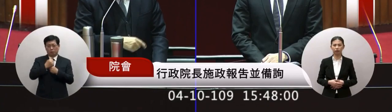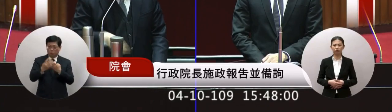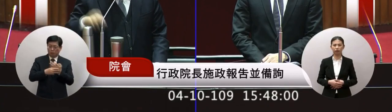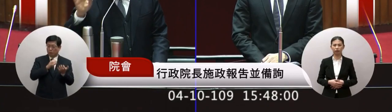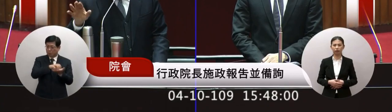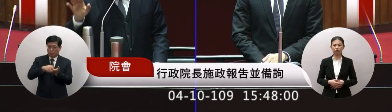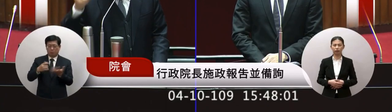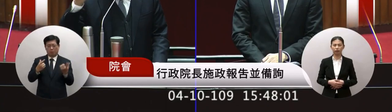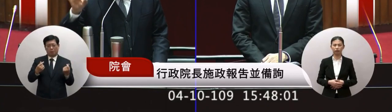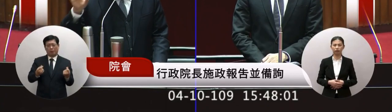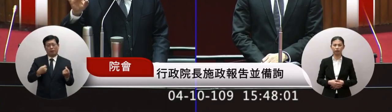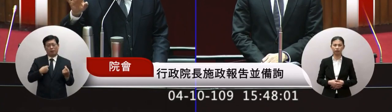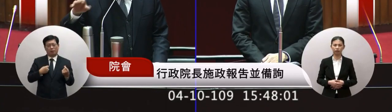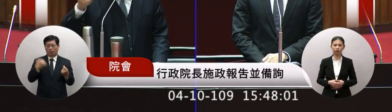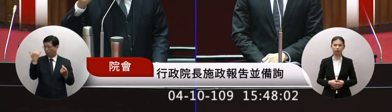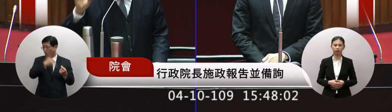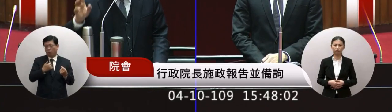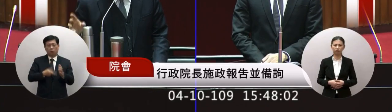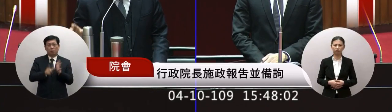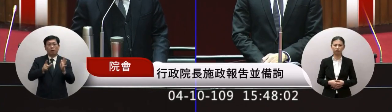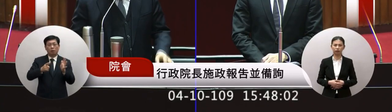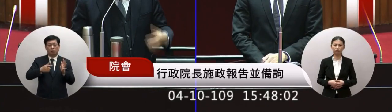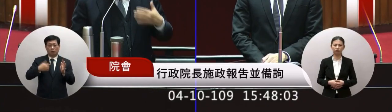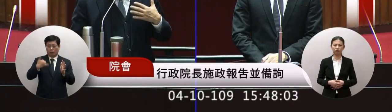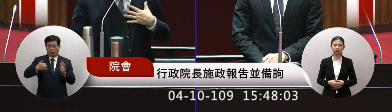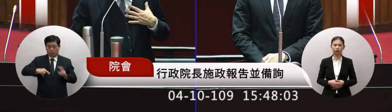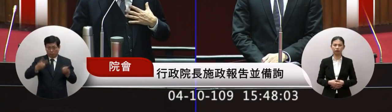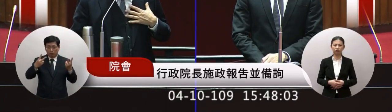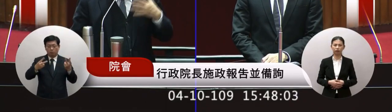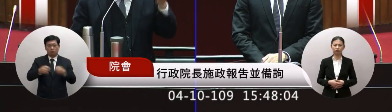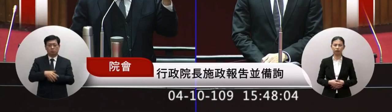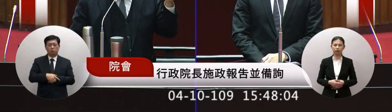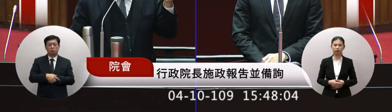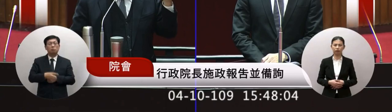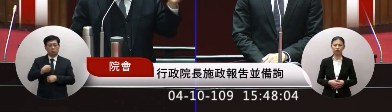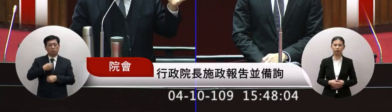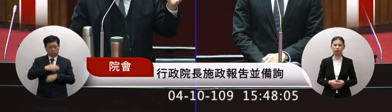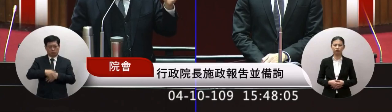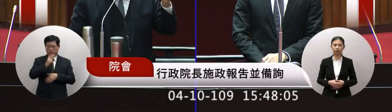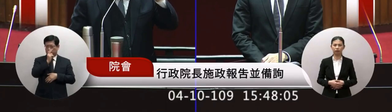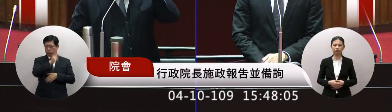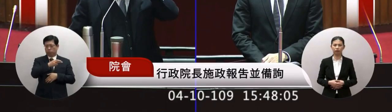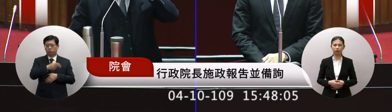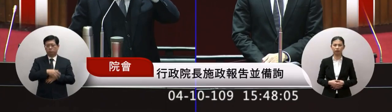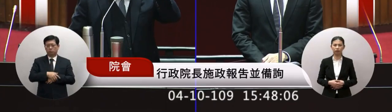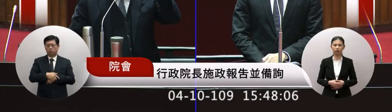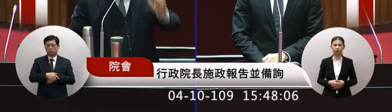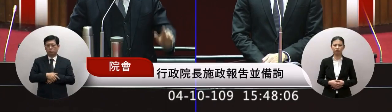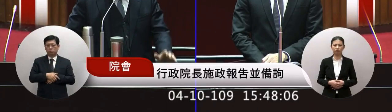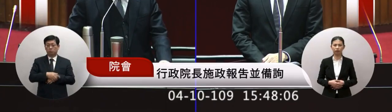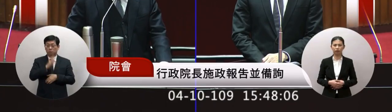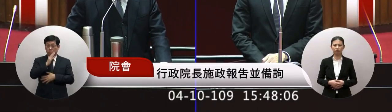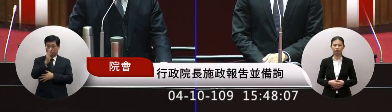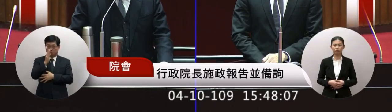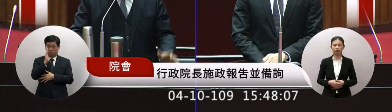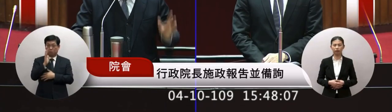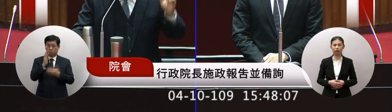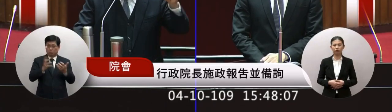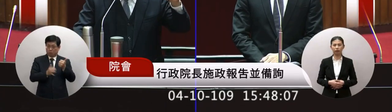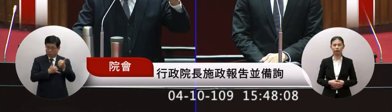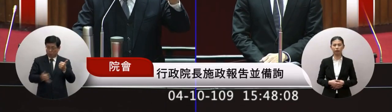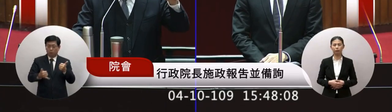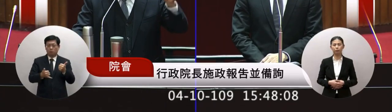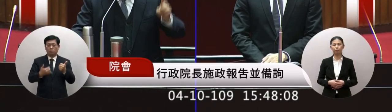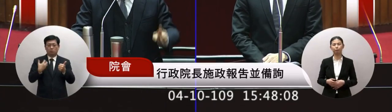尼，所以即方面有诶若改不掉诶，我再来要求我政务委员来拜